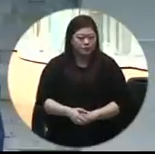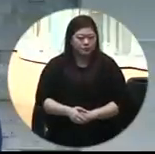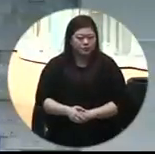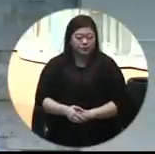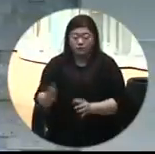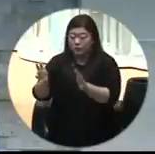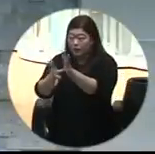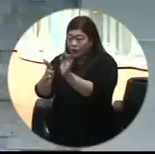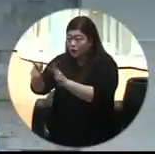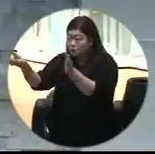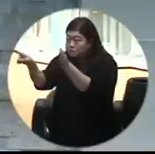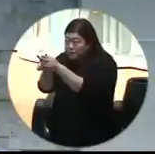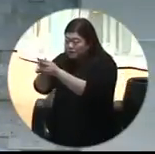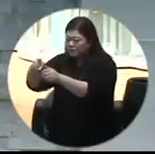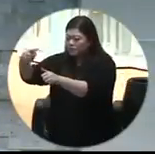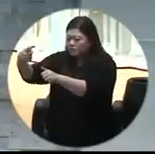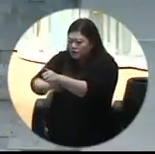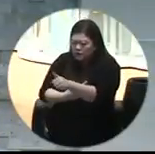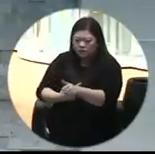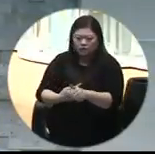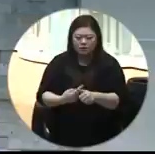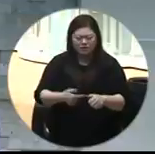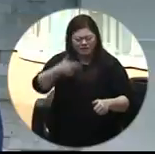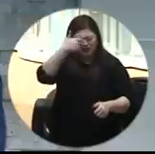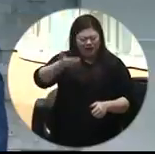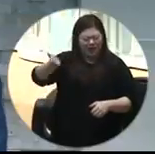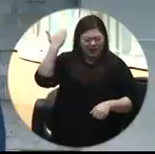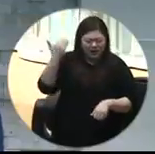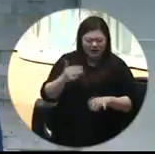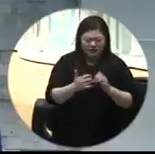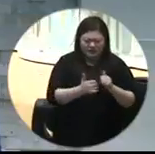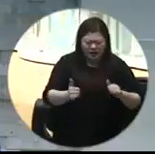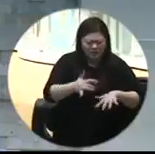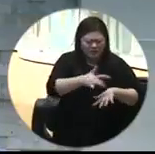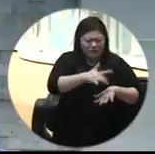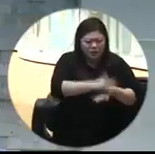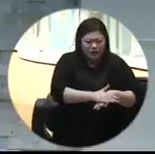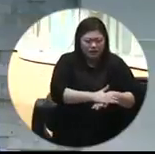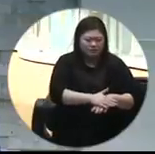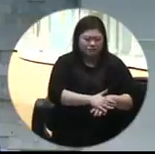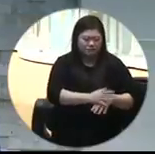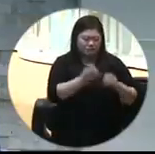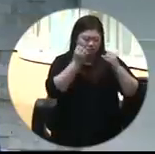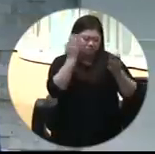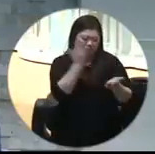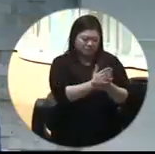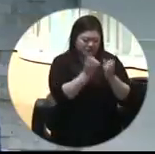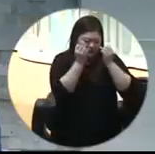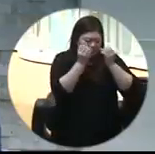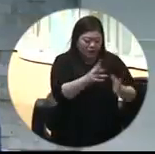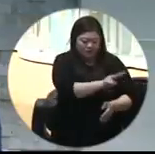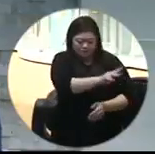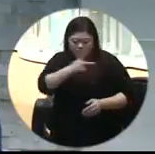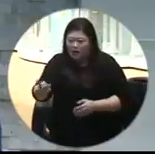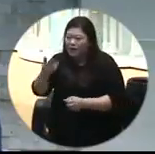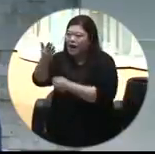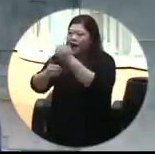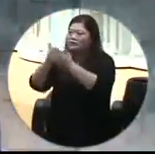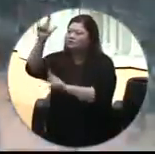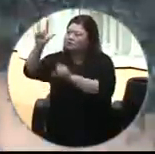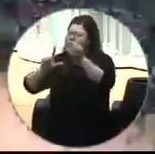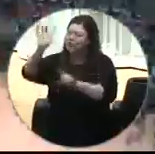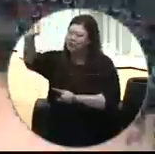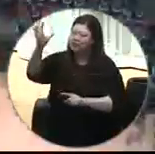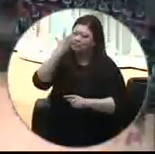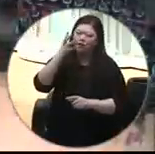예수 믿는 순간에 옛사람을 벗어버리고 하나님의 형상이 새사람으로 거듭나는 것이 정상이에요.